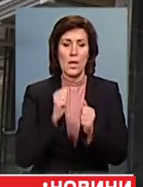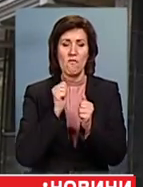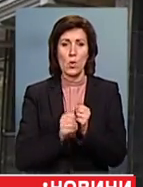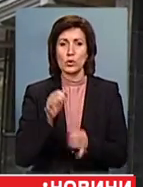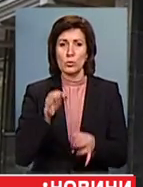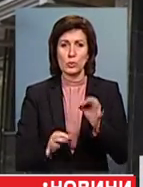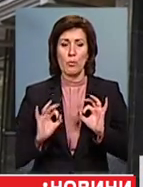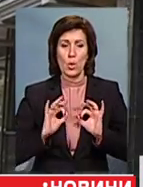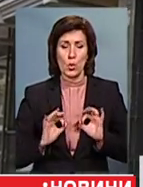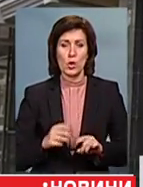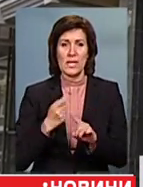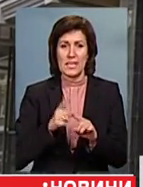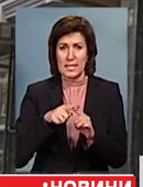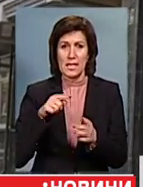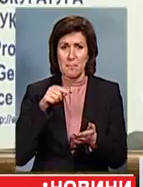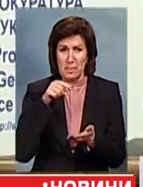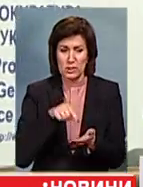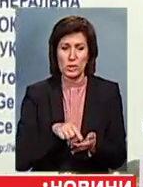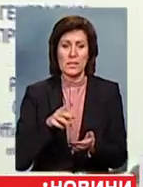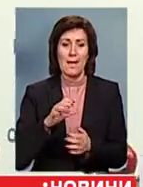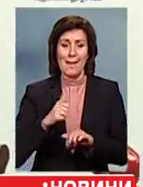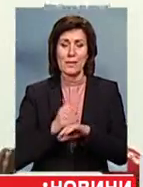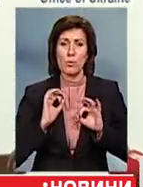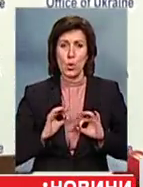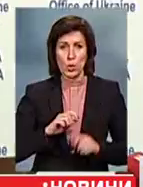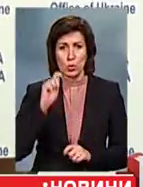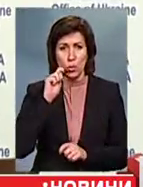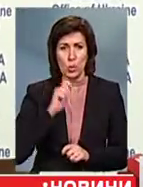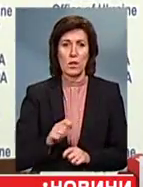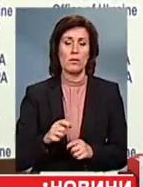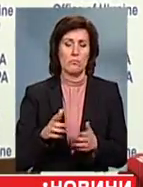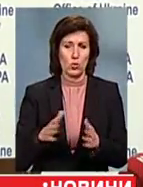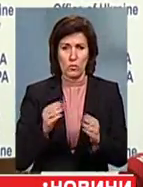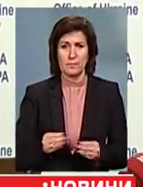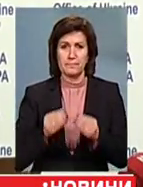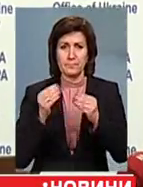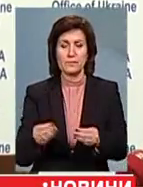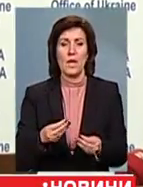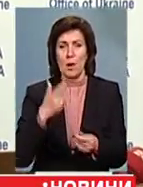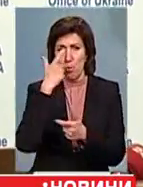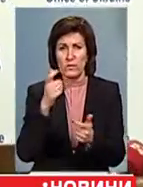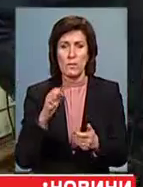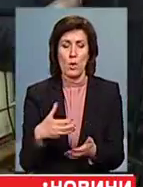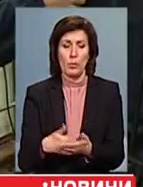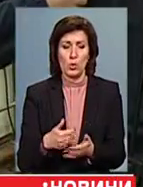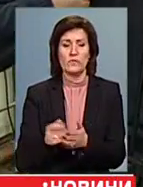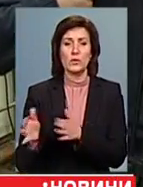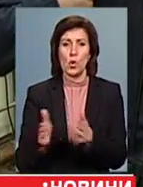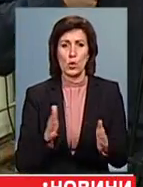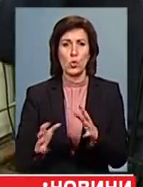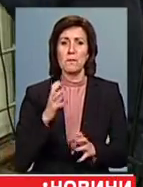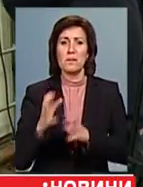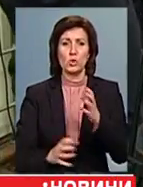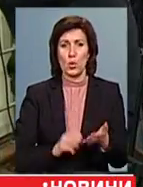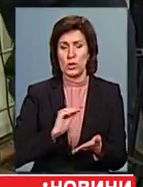судді й прокурору, що причетні до справи Савченко, Генпрокуратура України готова вручити повідомлення про підозру. Для цього вже готують міжнародне